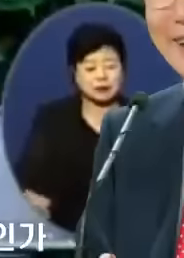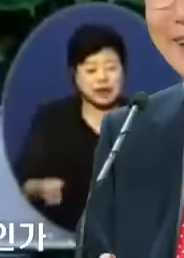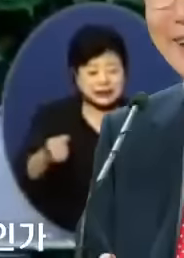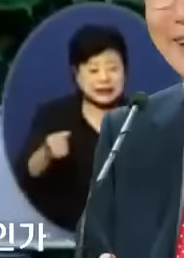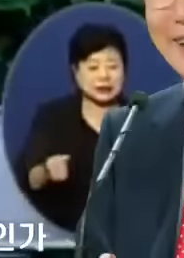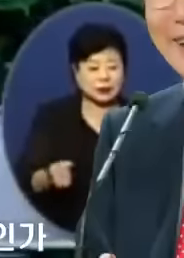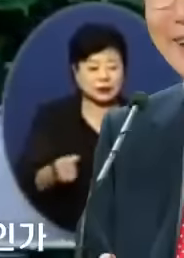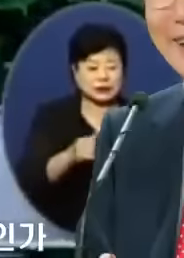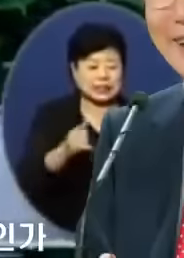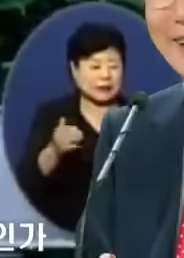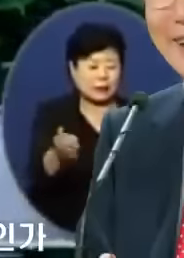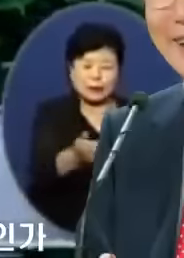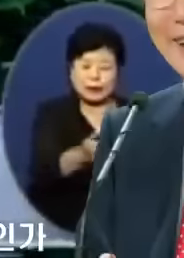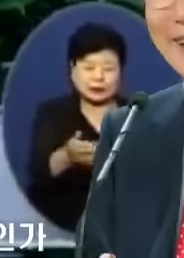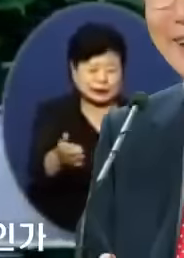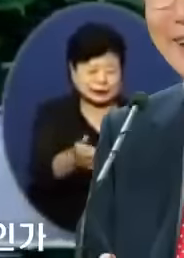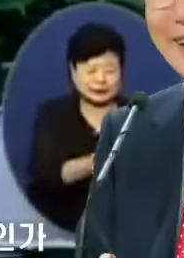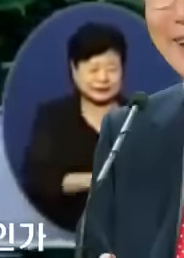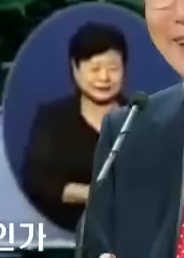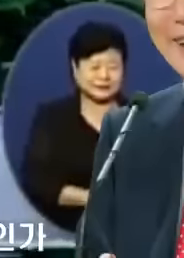짓는